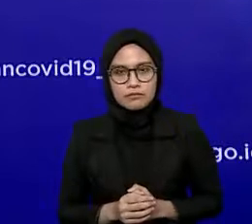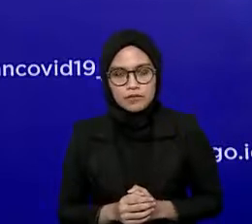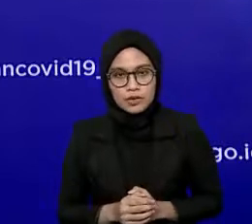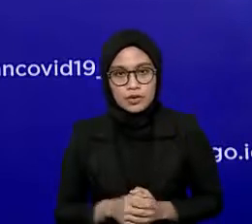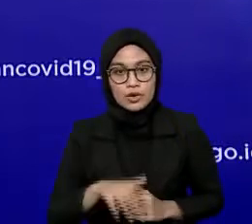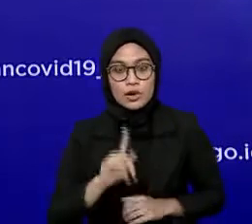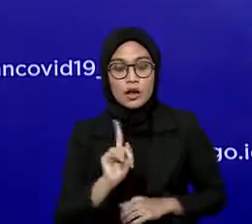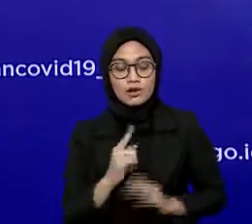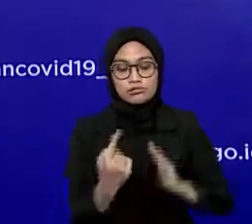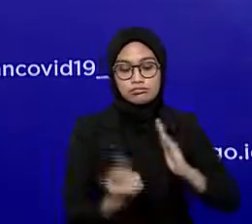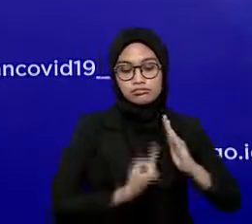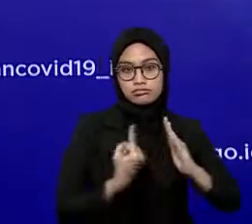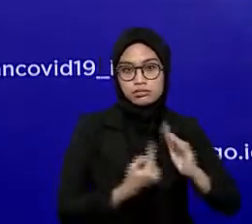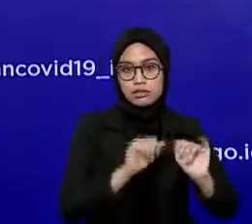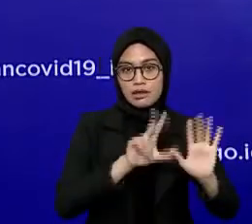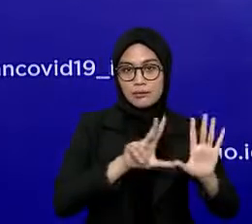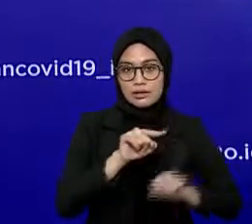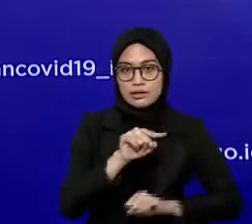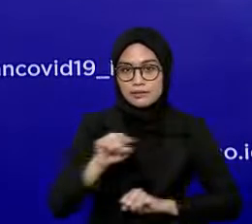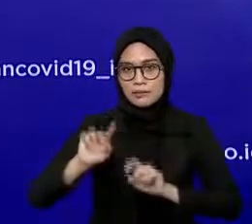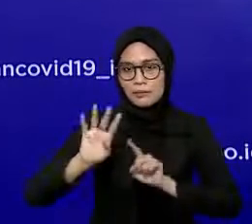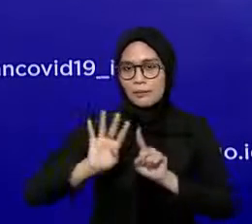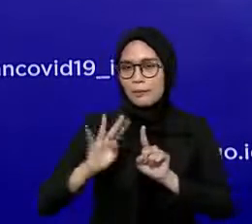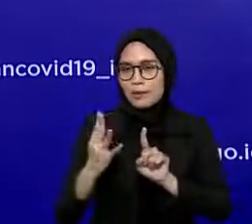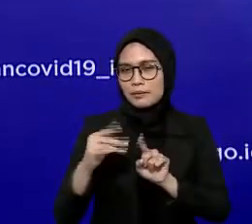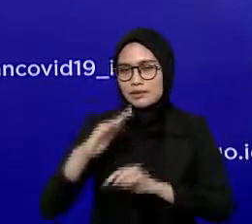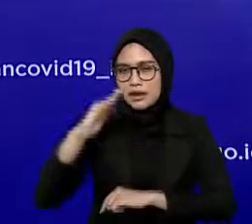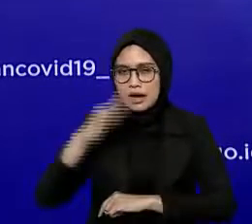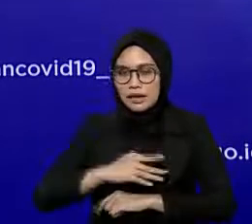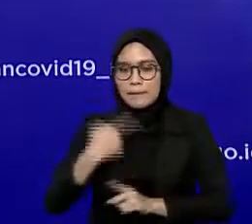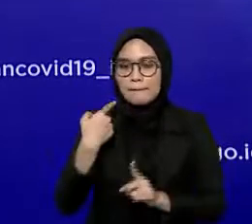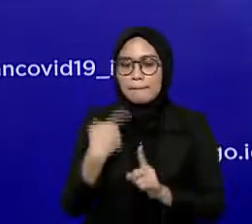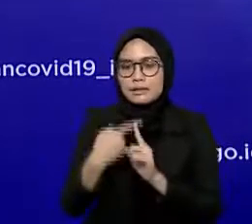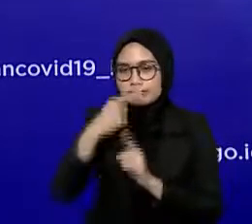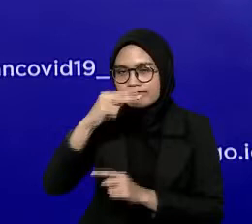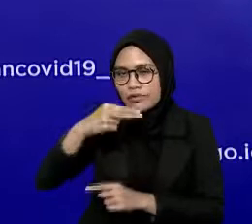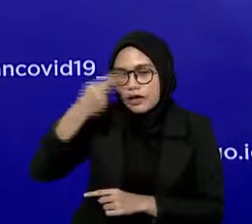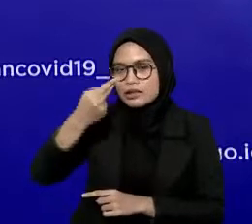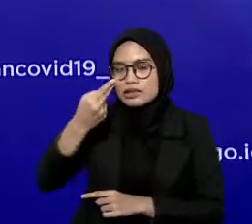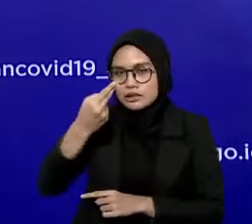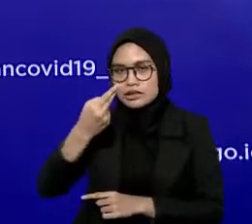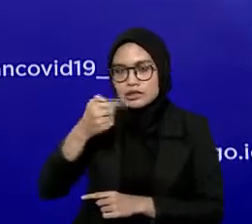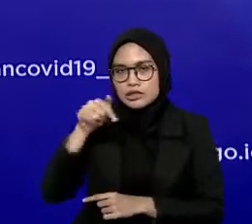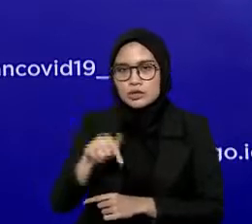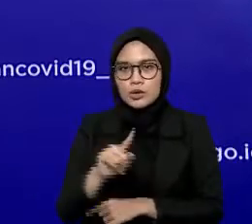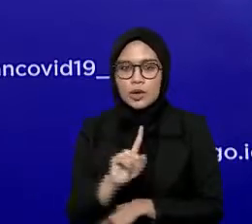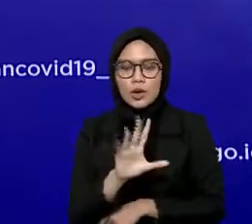karantina 8 sampai dengan 14 hari dilengkapi testing adalah sebesar